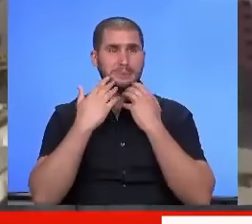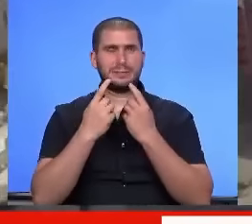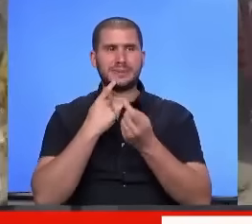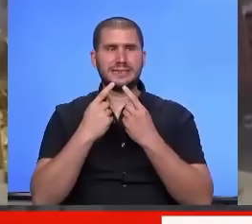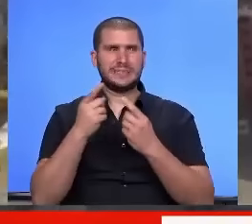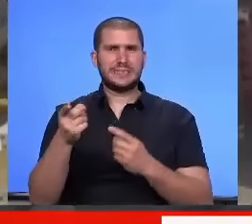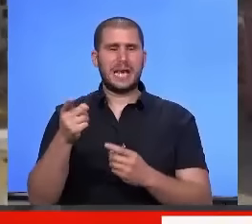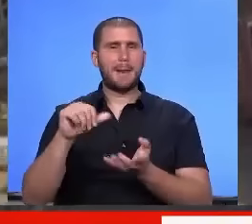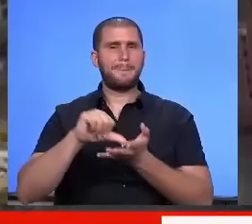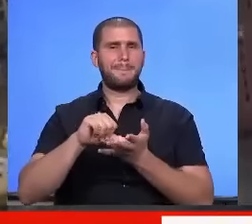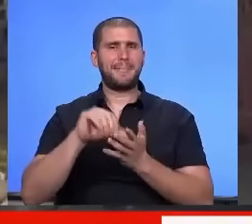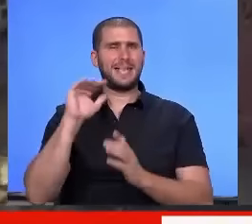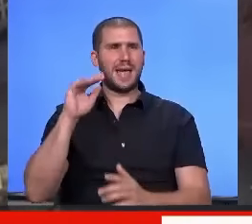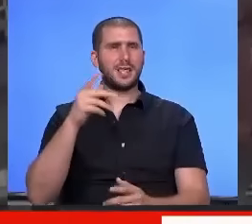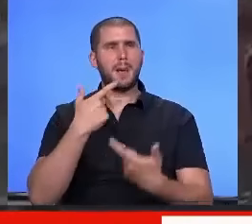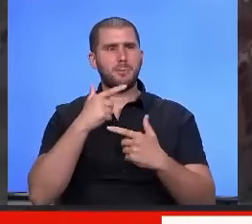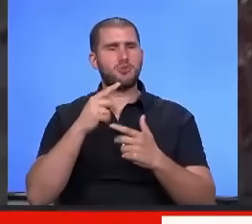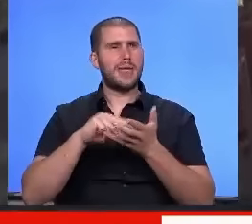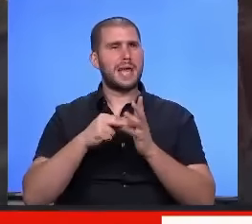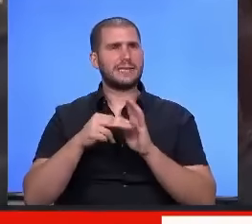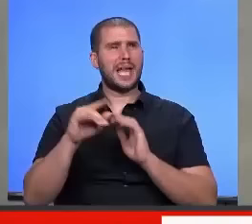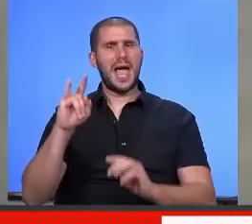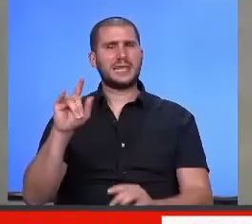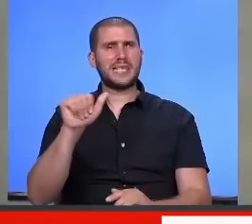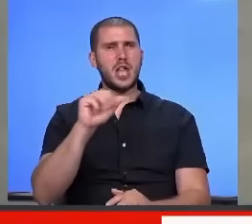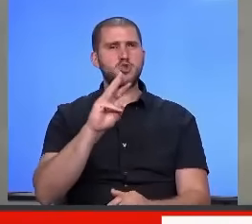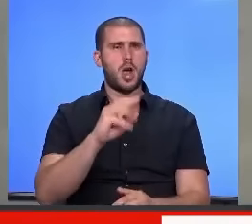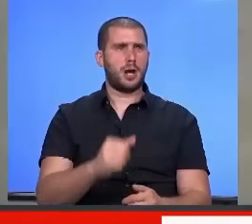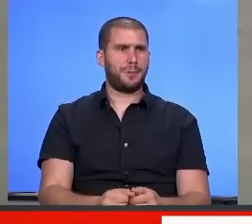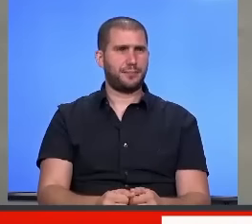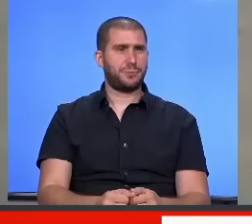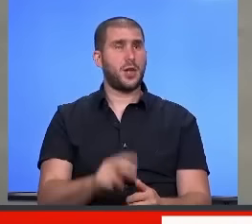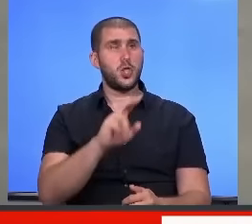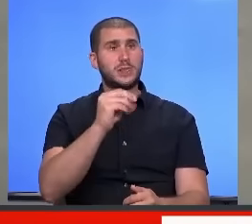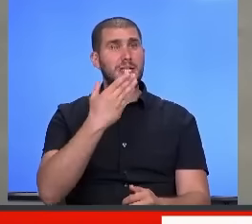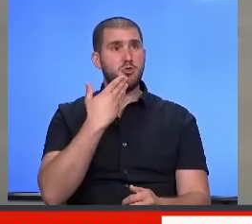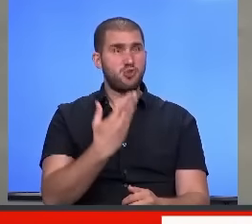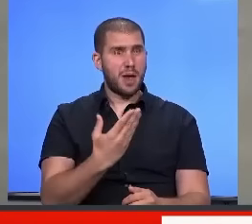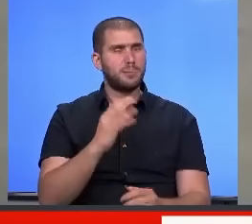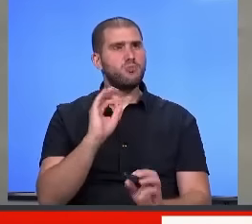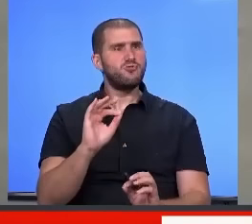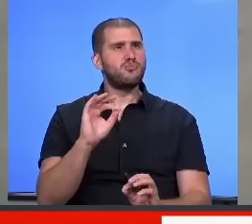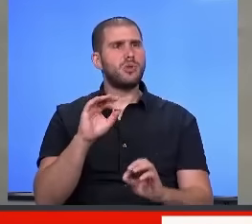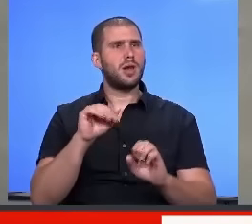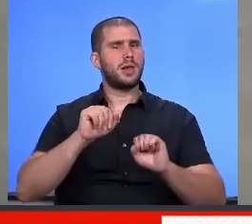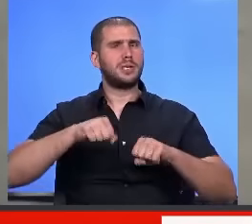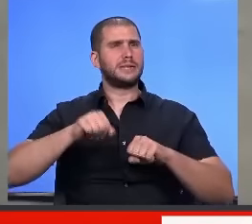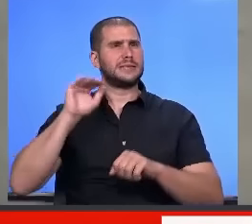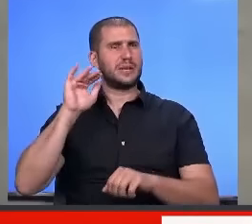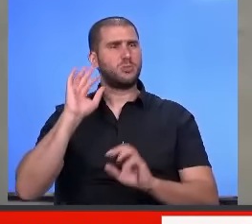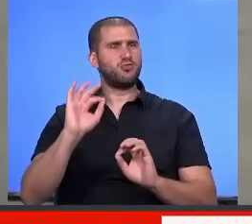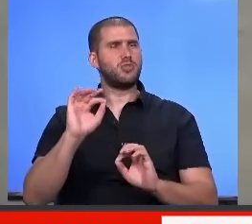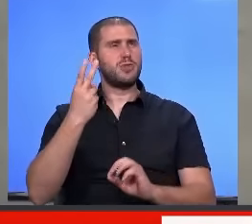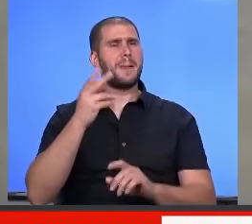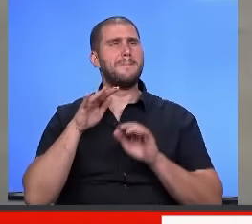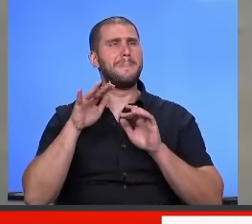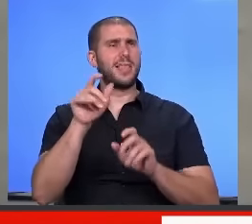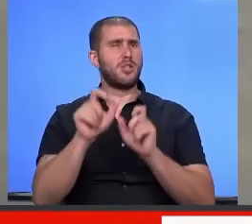איתנו מריאד הפרשן האסטרטגי חסן השערי. בית המקדס בממלכה הערב הסעודיה ולשני מיליאר חול